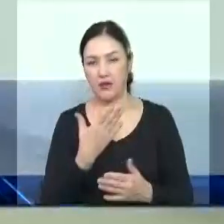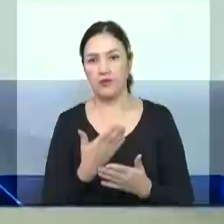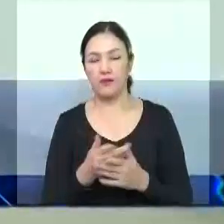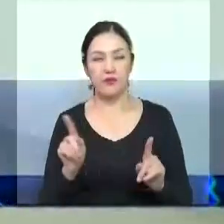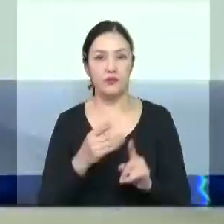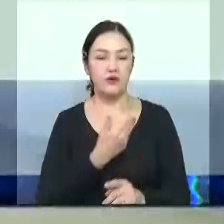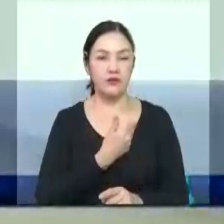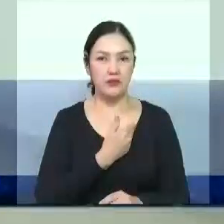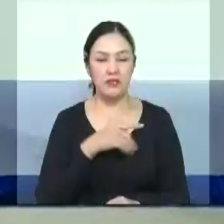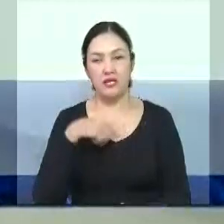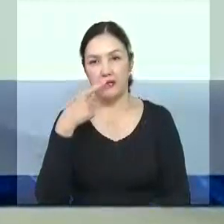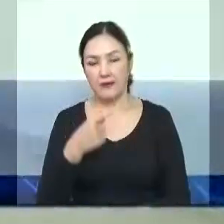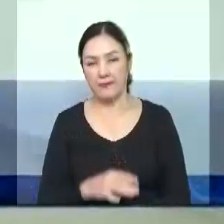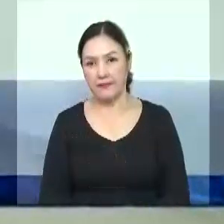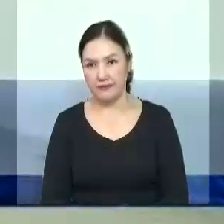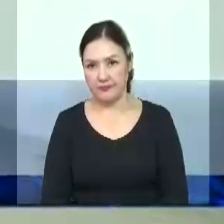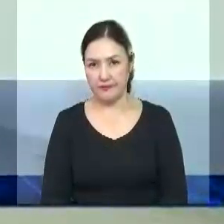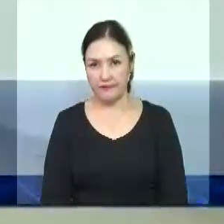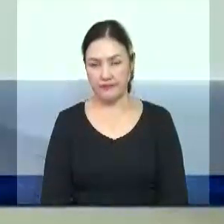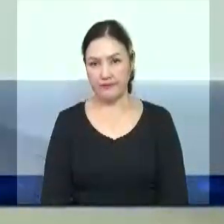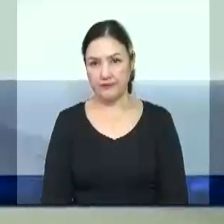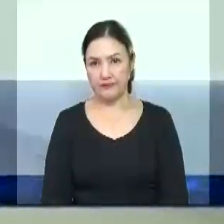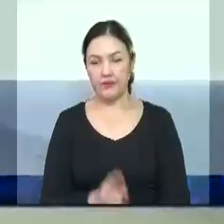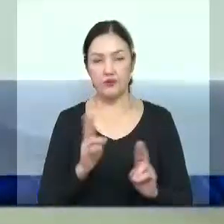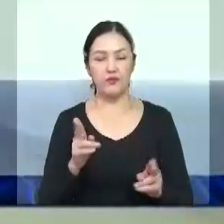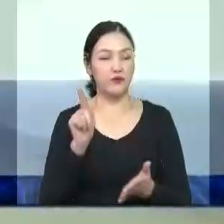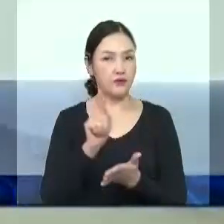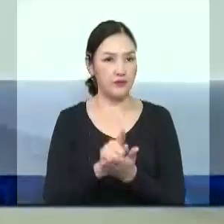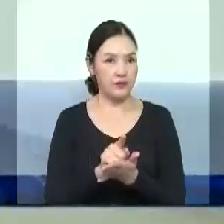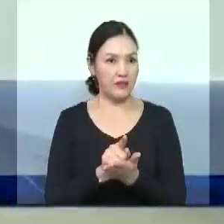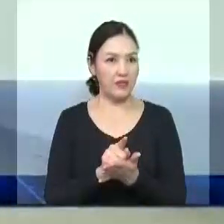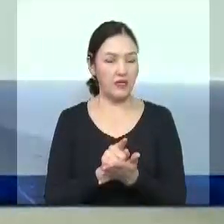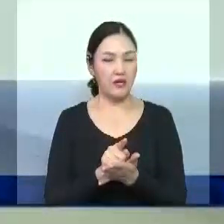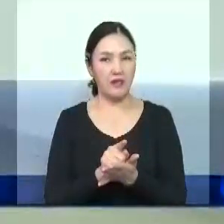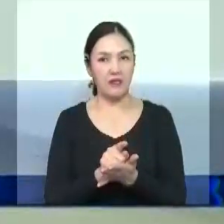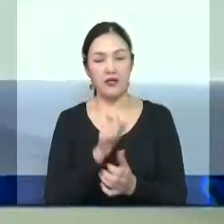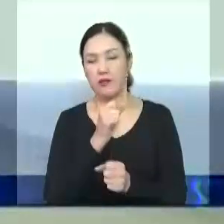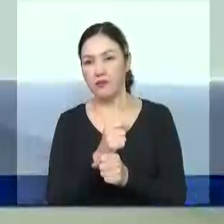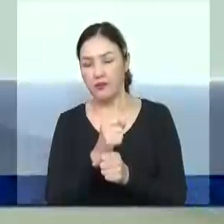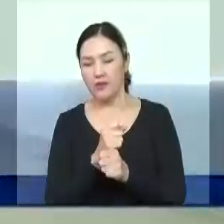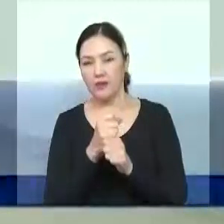Что хочу сказать. Кто-то должен тянуть эту лямку.